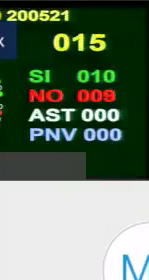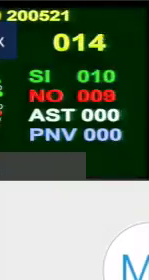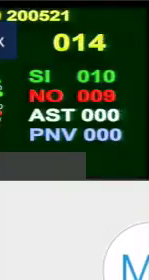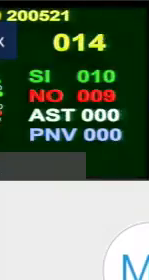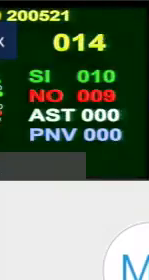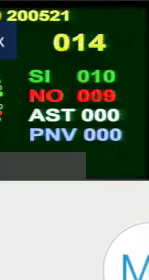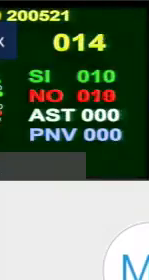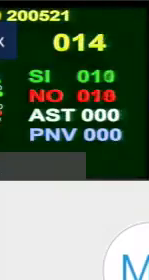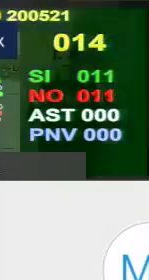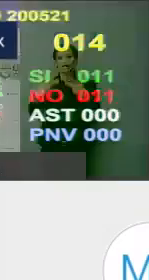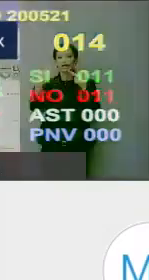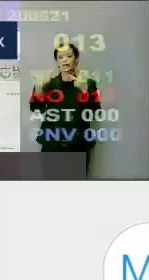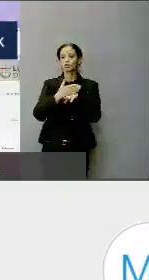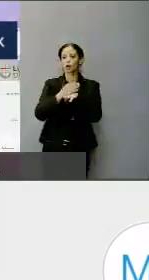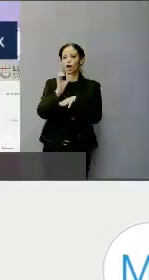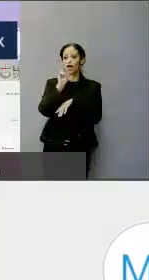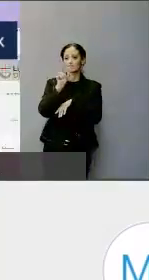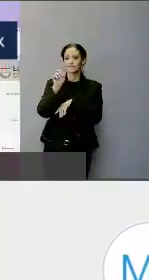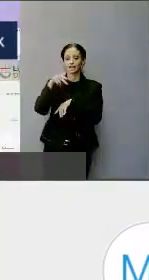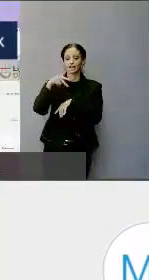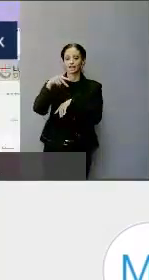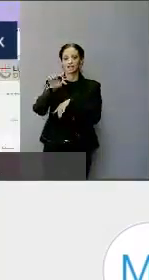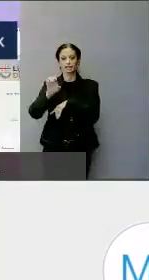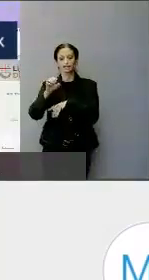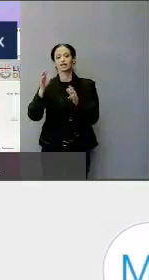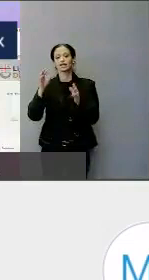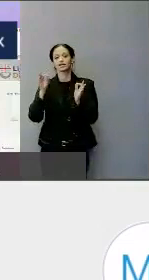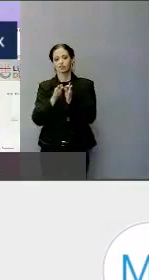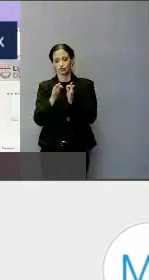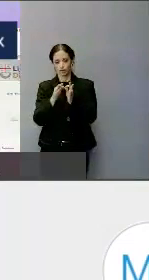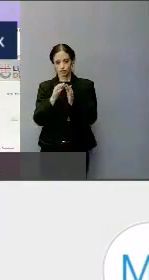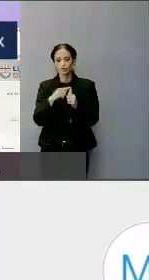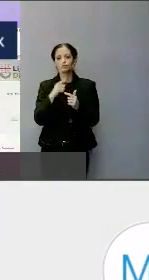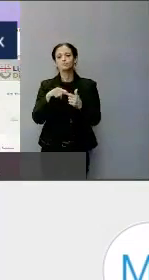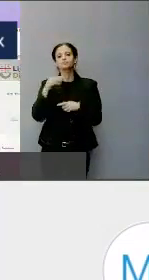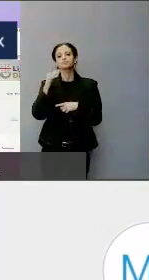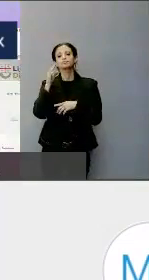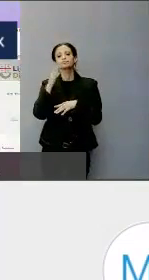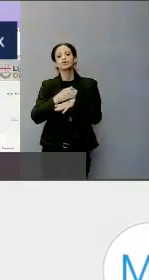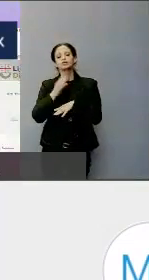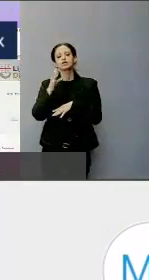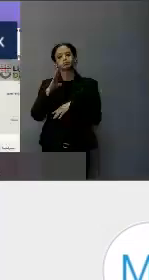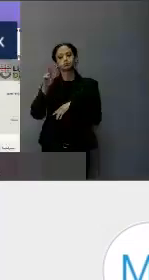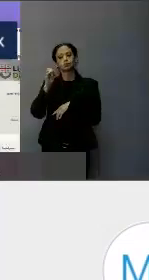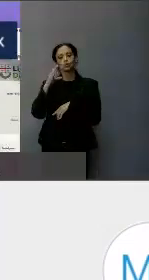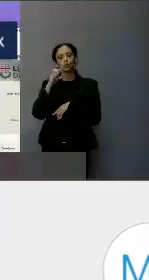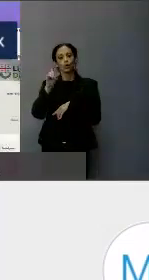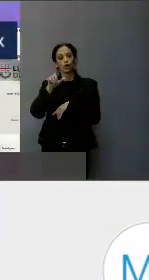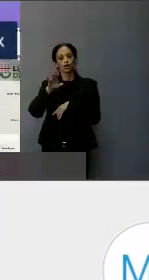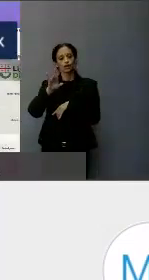da remoto sul ciclo 12 consiglieri a venire ma consigliera bruccoleri